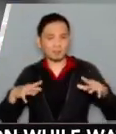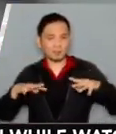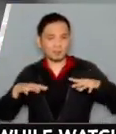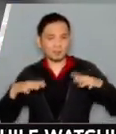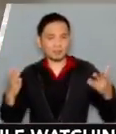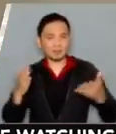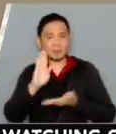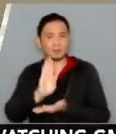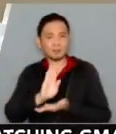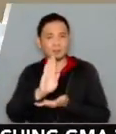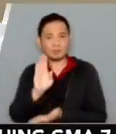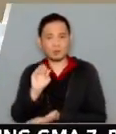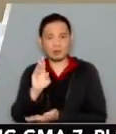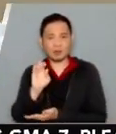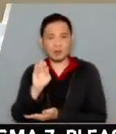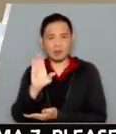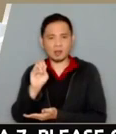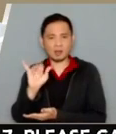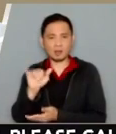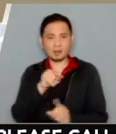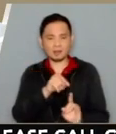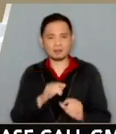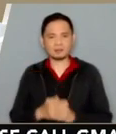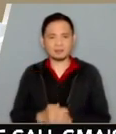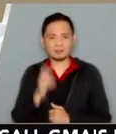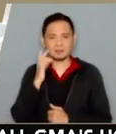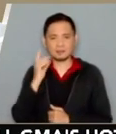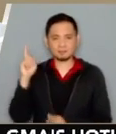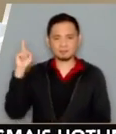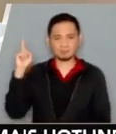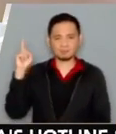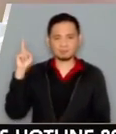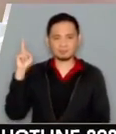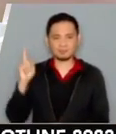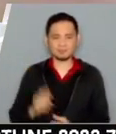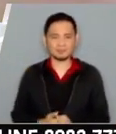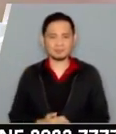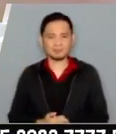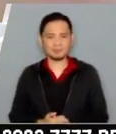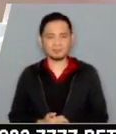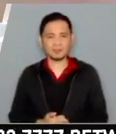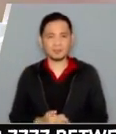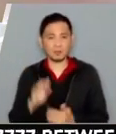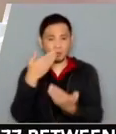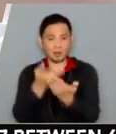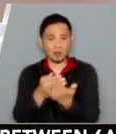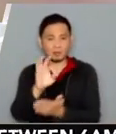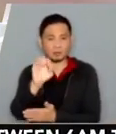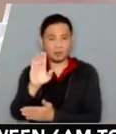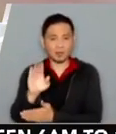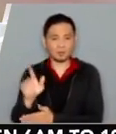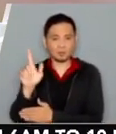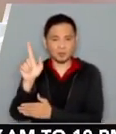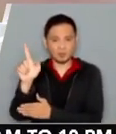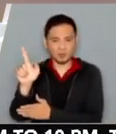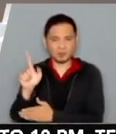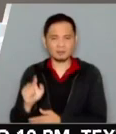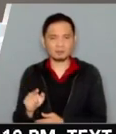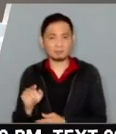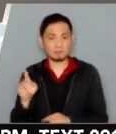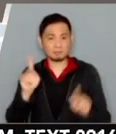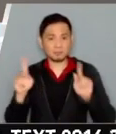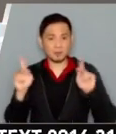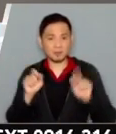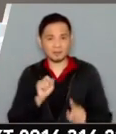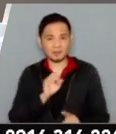Korean actor Park Hae-Joon. Dumating doon si Hae-Joon noong February 21. Kilig naman ng ilang resort staff na nagpa-picture